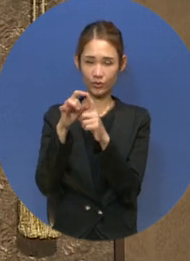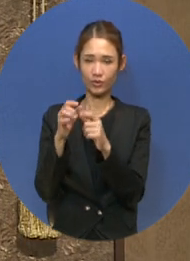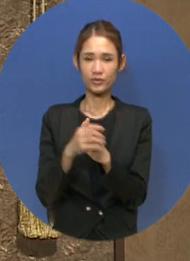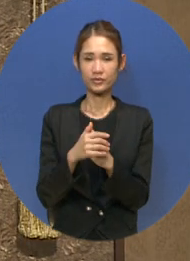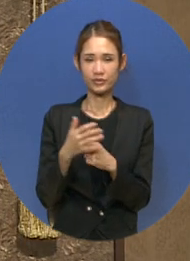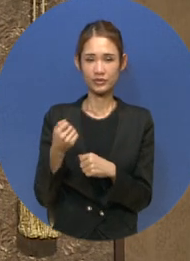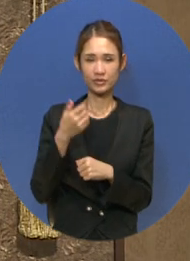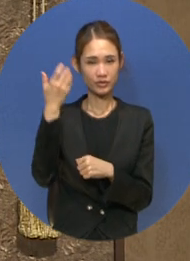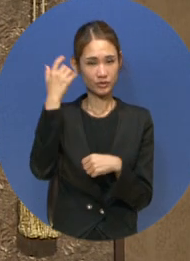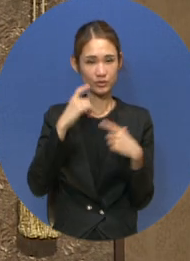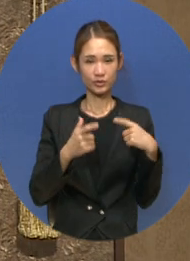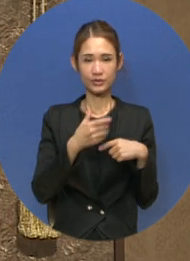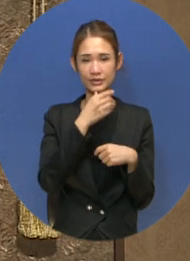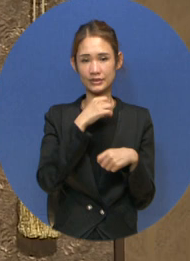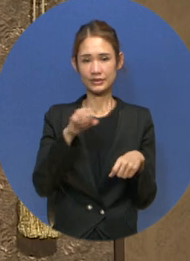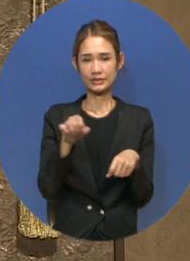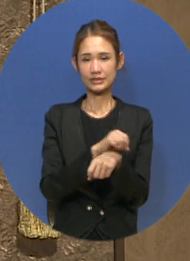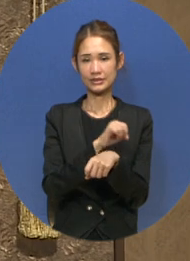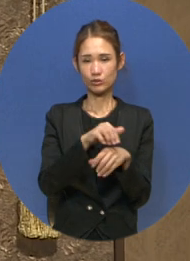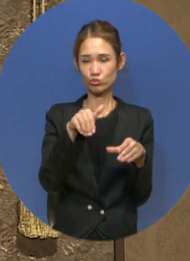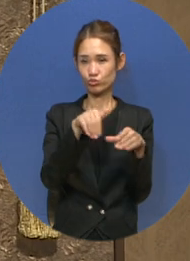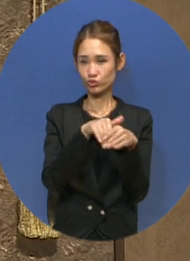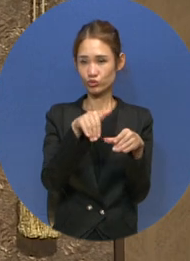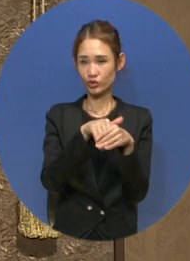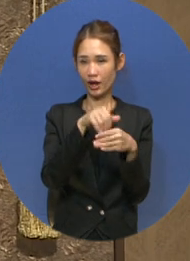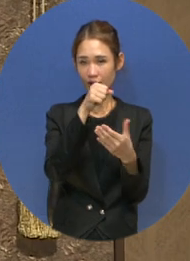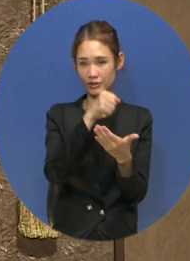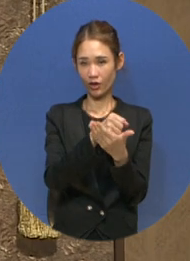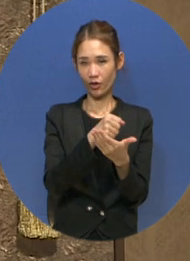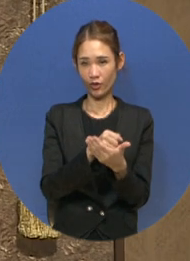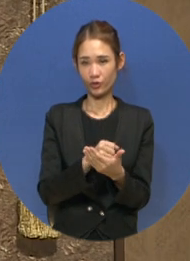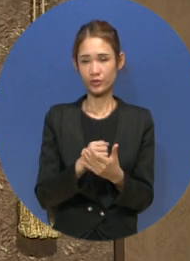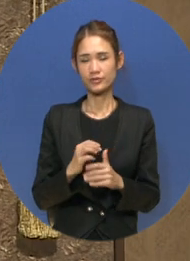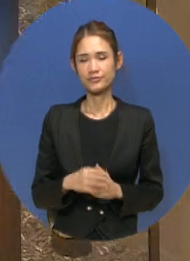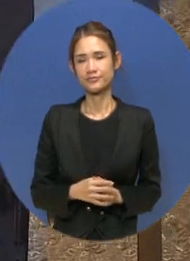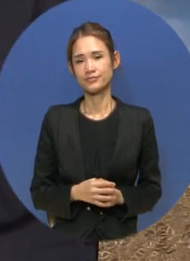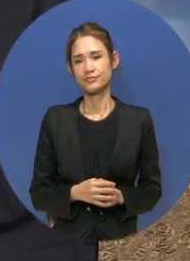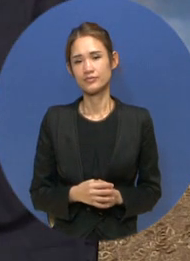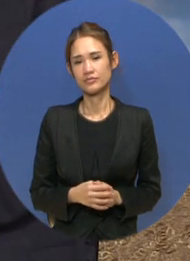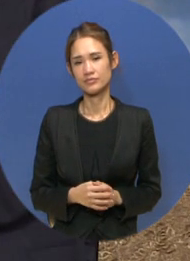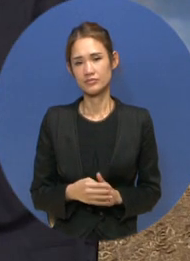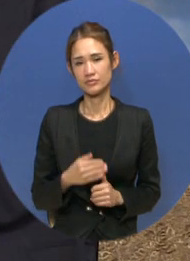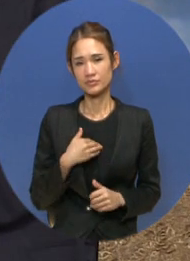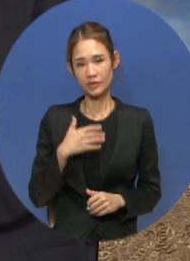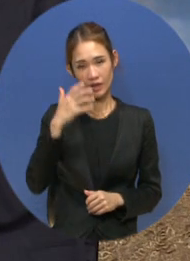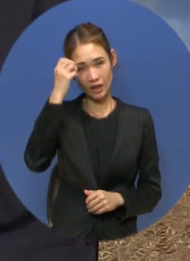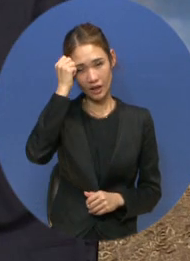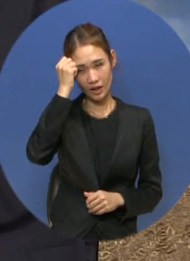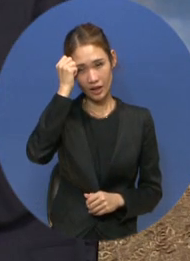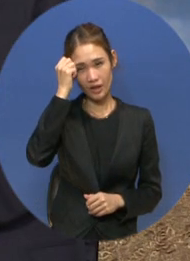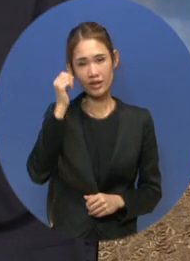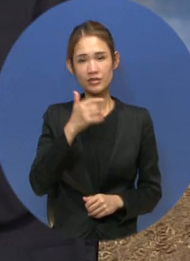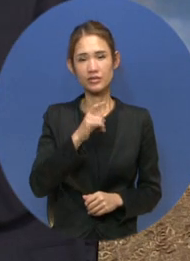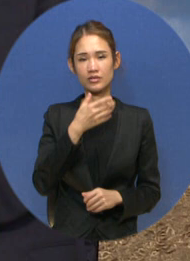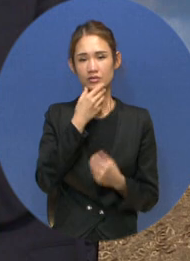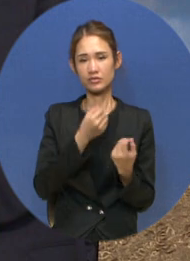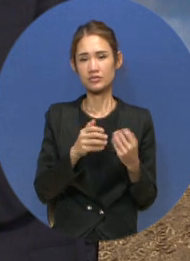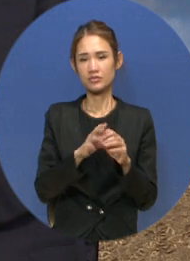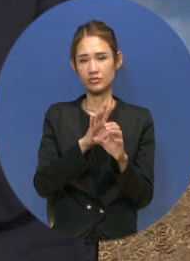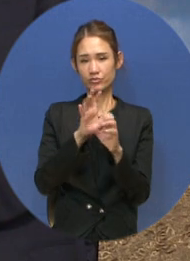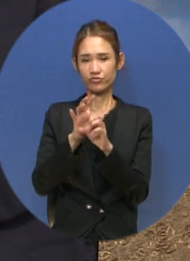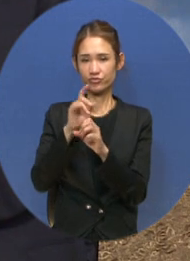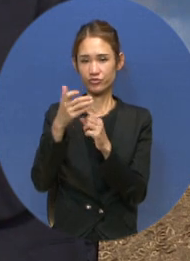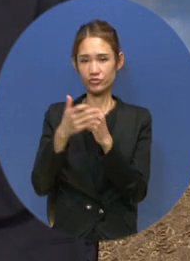영등포만의 특징 있는 문화를 정착시키고 있습니다. 네. 제가 알기로는 그 말씀하신 나나 페스티벌이